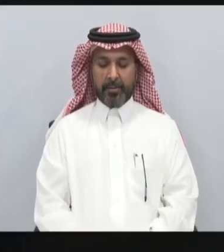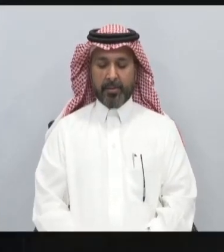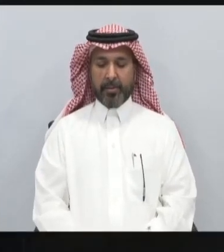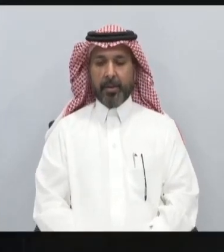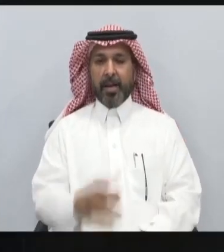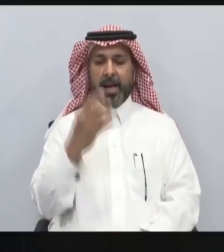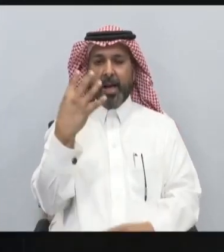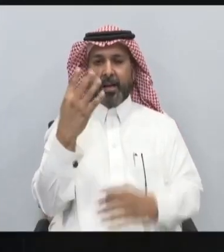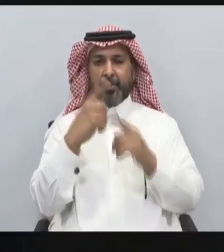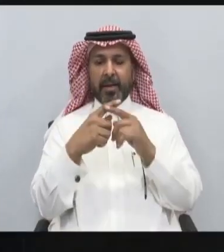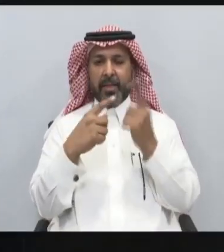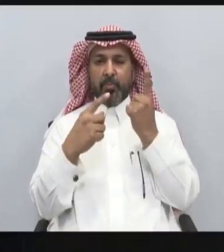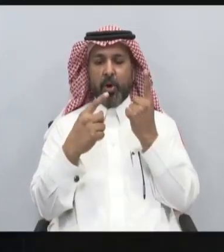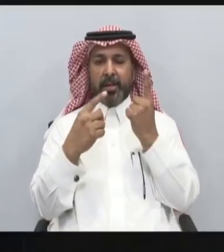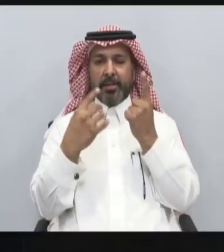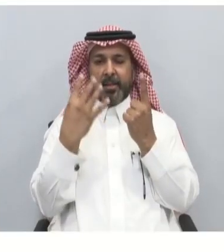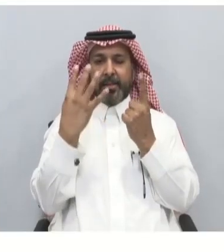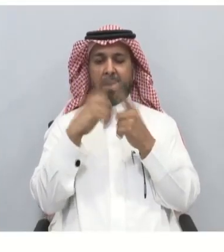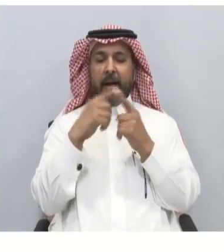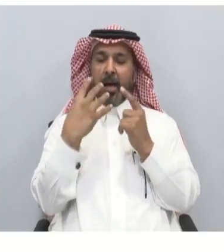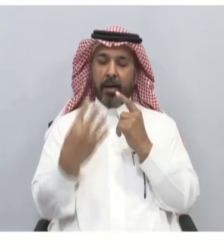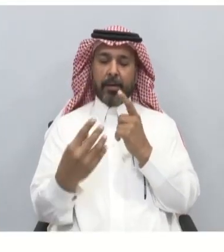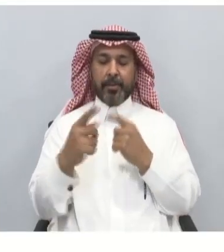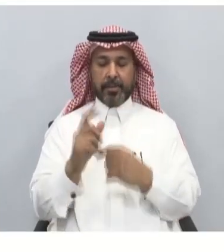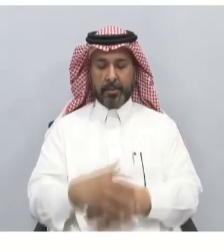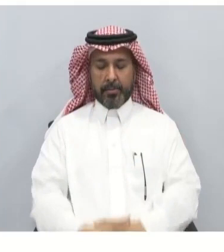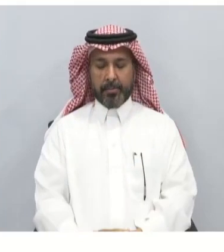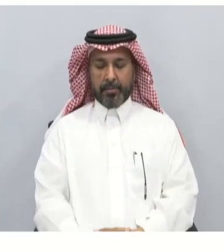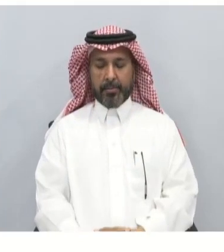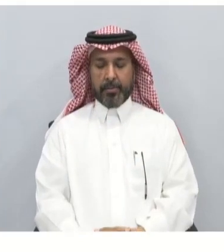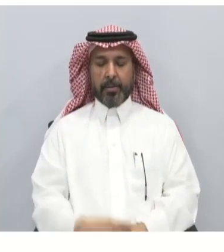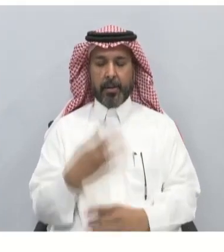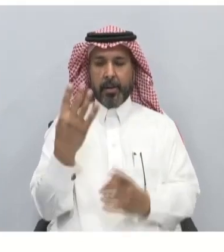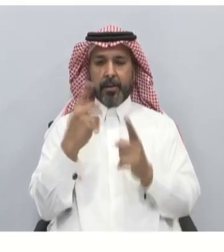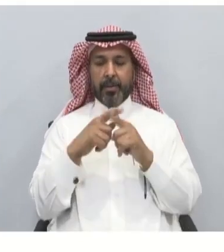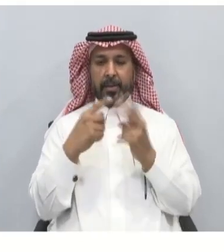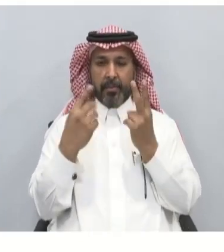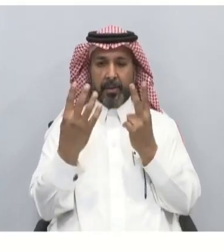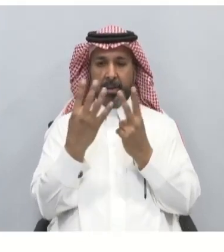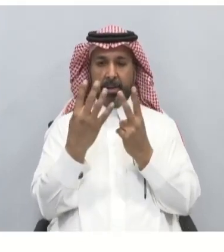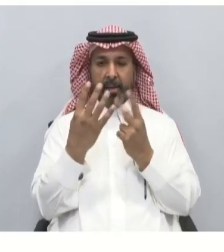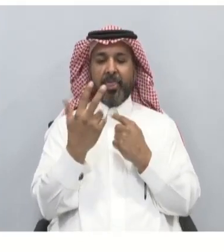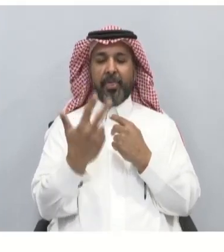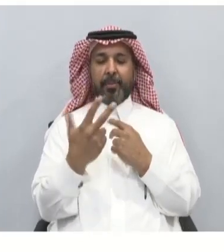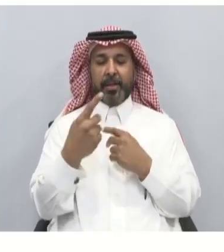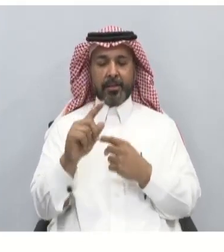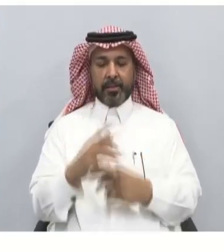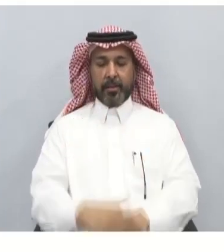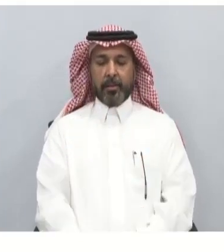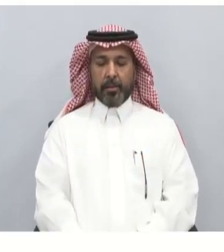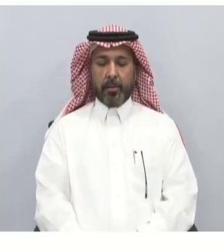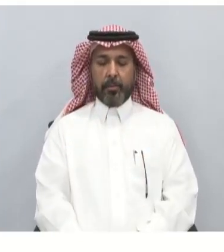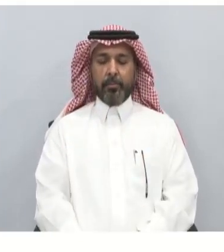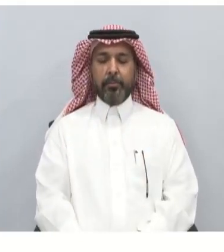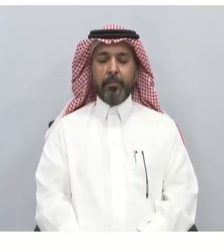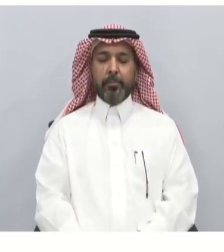1 هل يعطيني قيمة الحد الأول؟ نعم أعطاني 4. 4 في 2 هل تعطيني قيمة الحد الثاني؟ نعم أعطاني